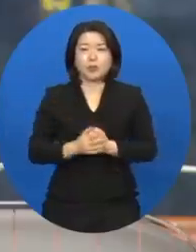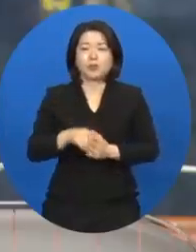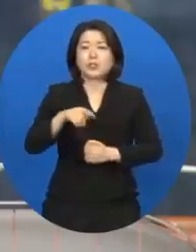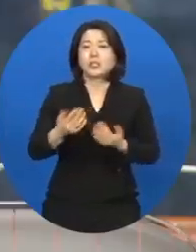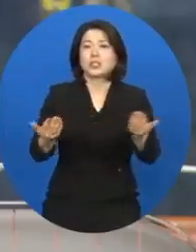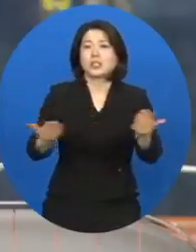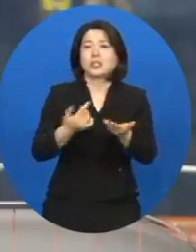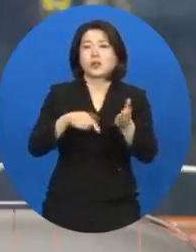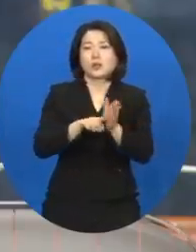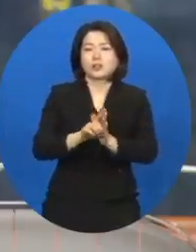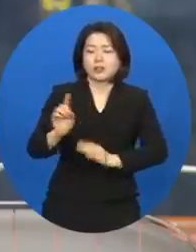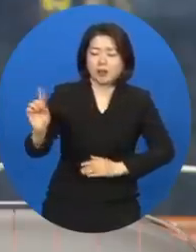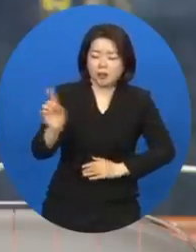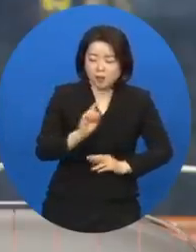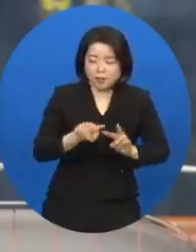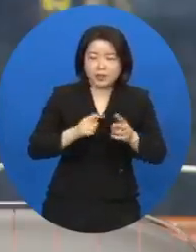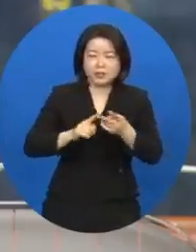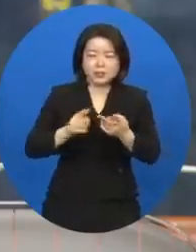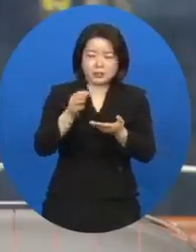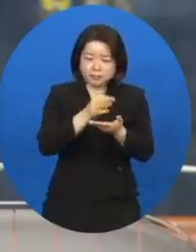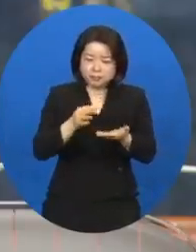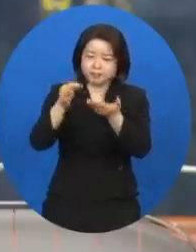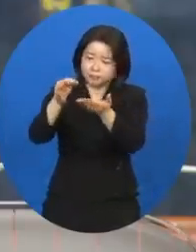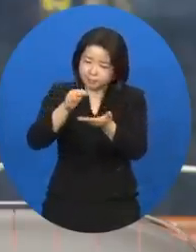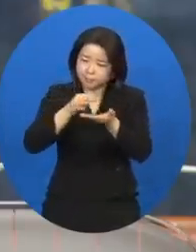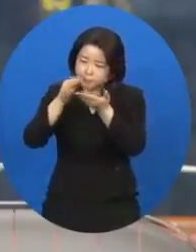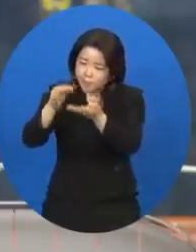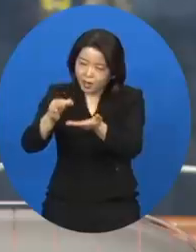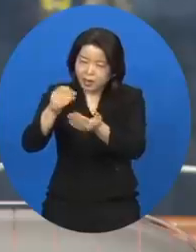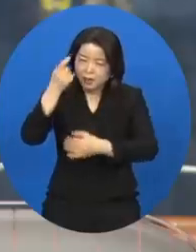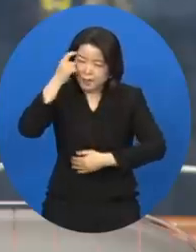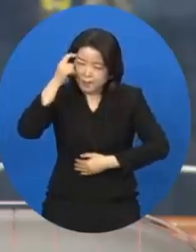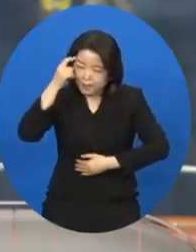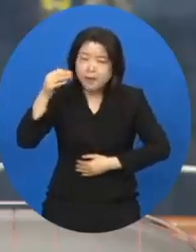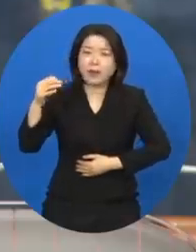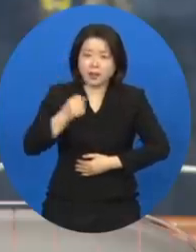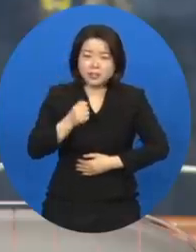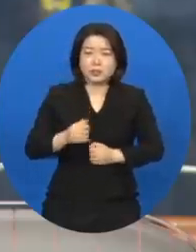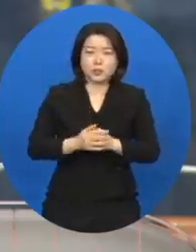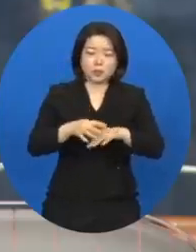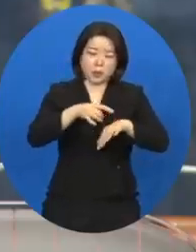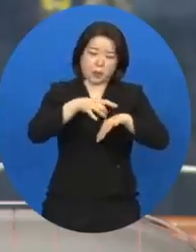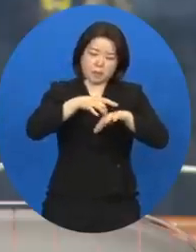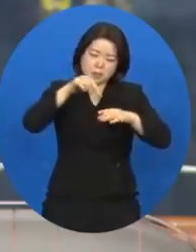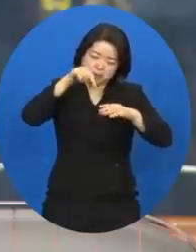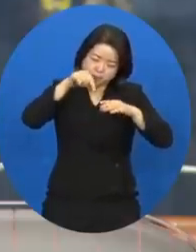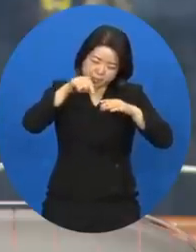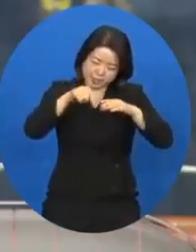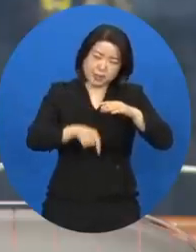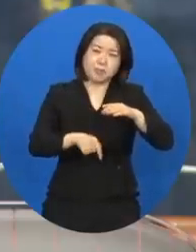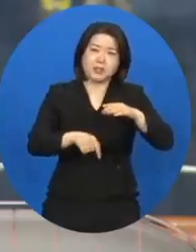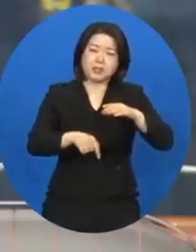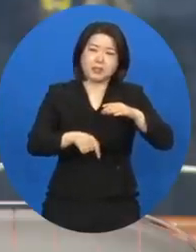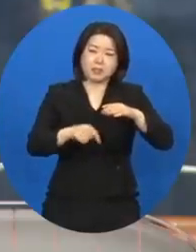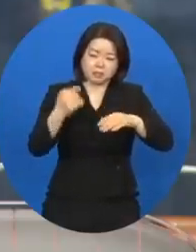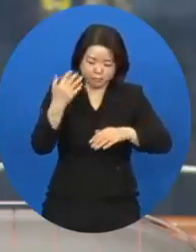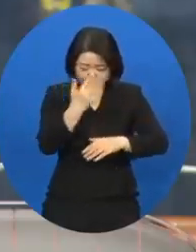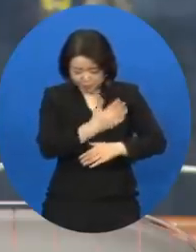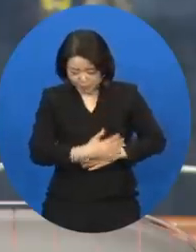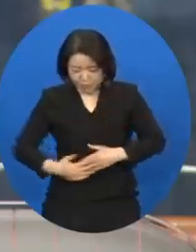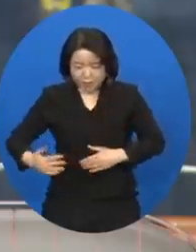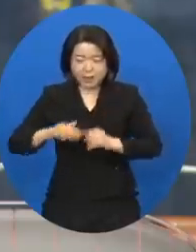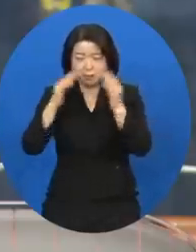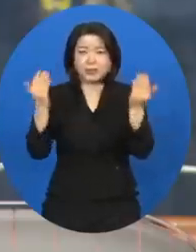위해서 어떻든지 헌금하려고 하면서 우리의 뼛속 깊숙이까지 교회를 사랑하는